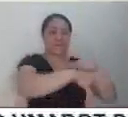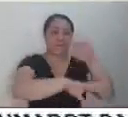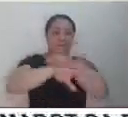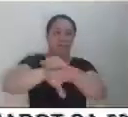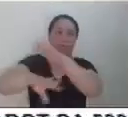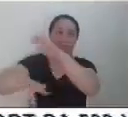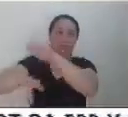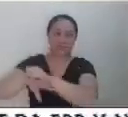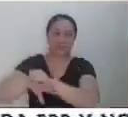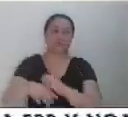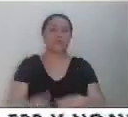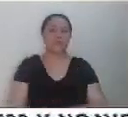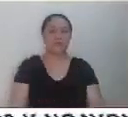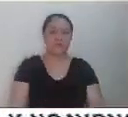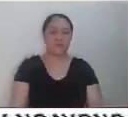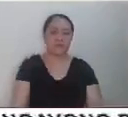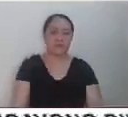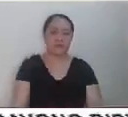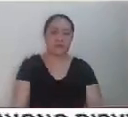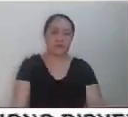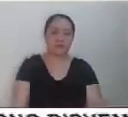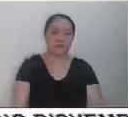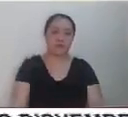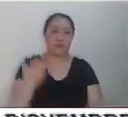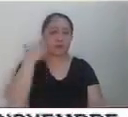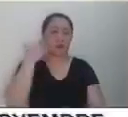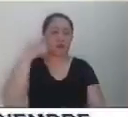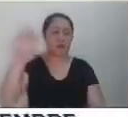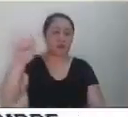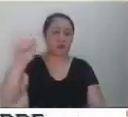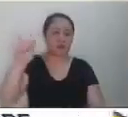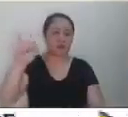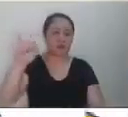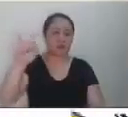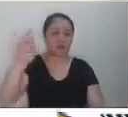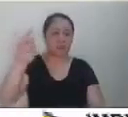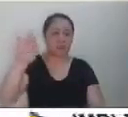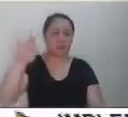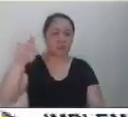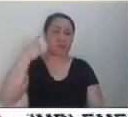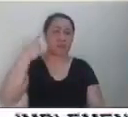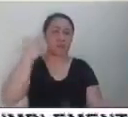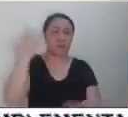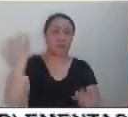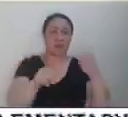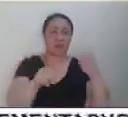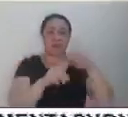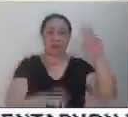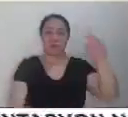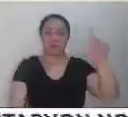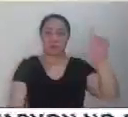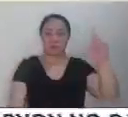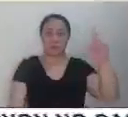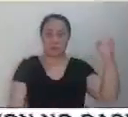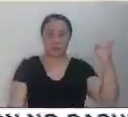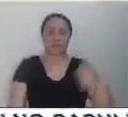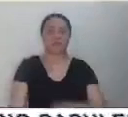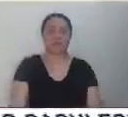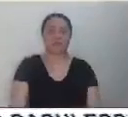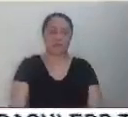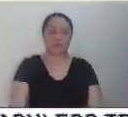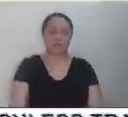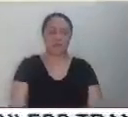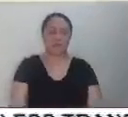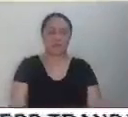mahigit 40 plus na toll gates po natin na kabitan po dyan 24/7. Opo. Magsimula po sa Palitawak, dyan